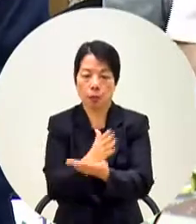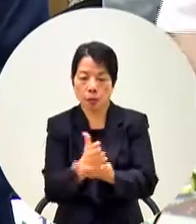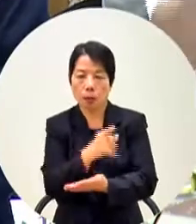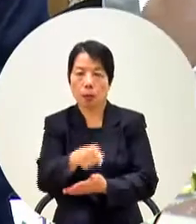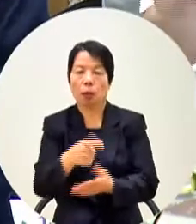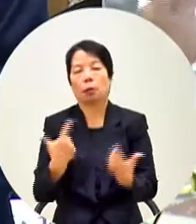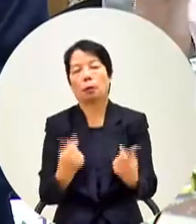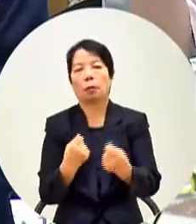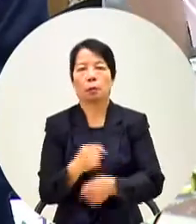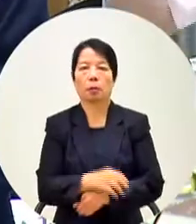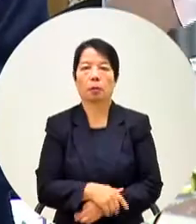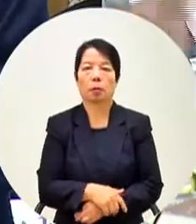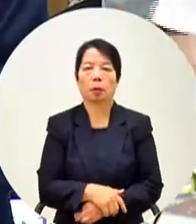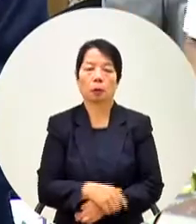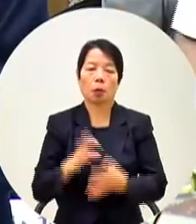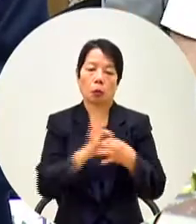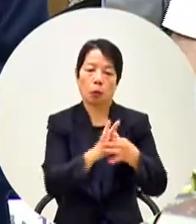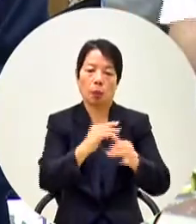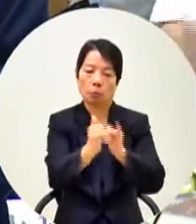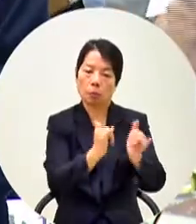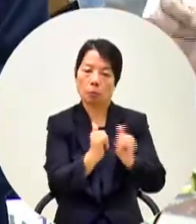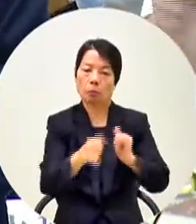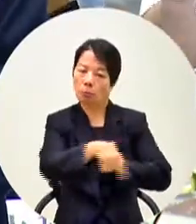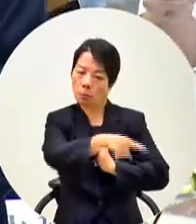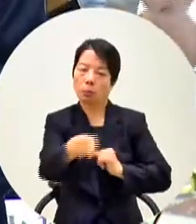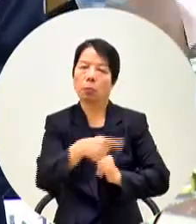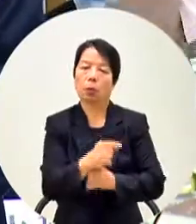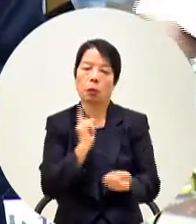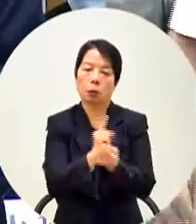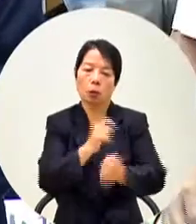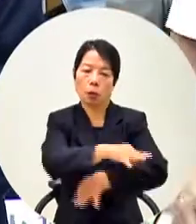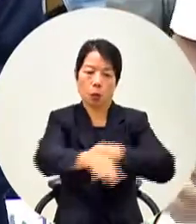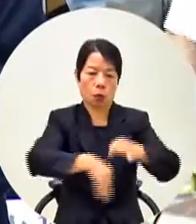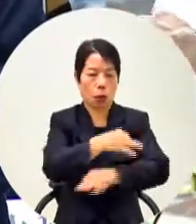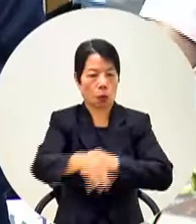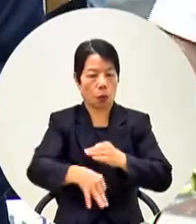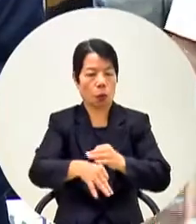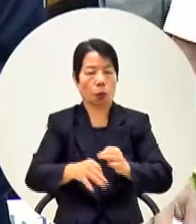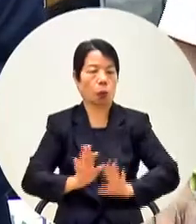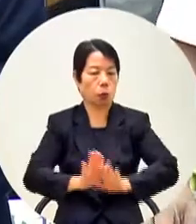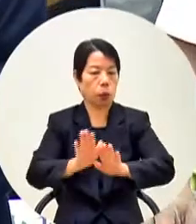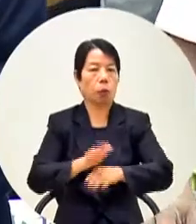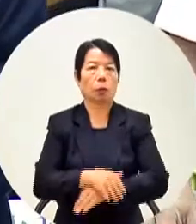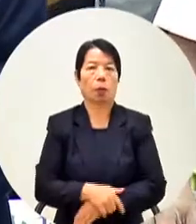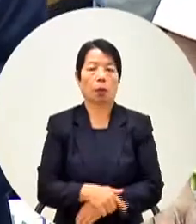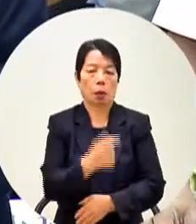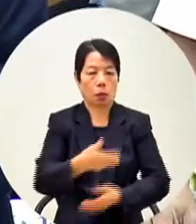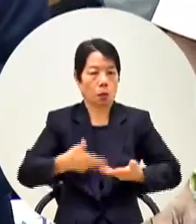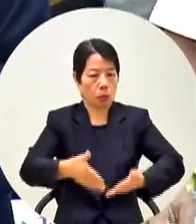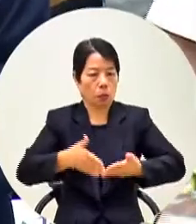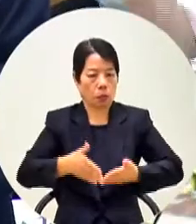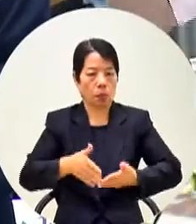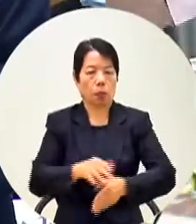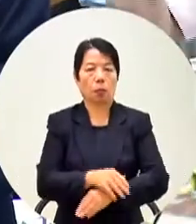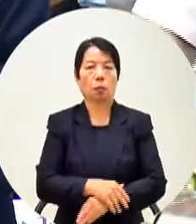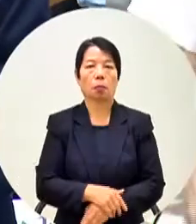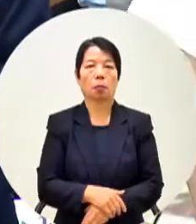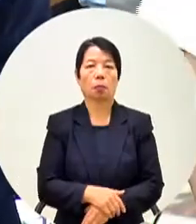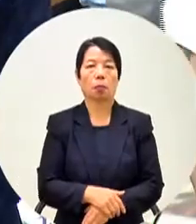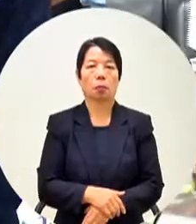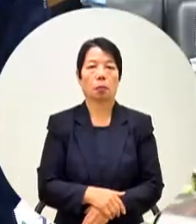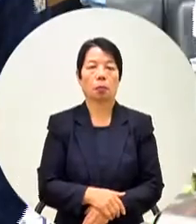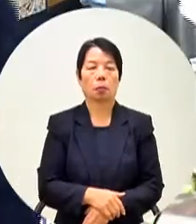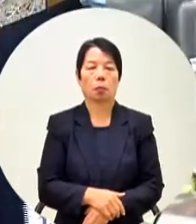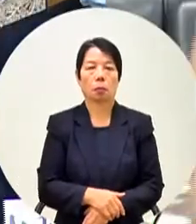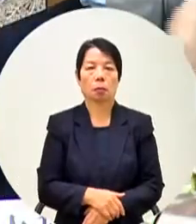款，拢关系咱百姓的经济活动，非常的要紧的代志。哦，局长你请坐